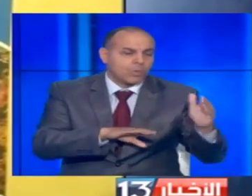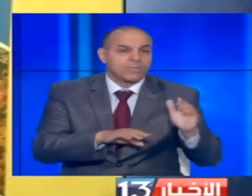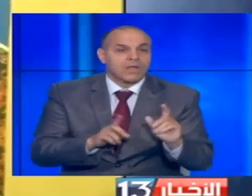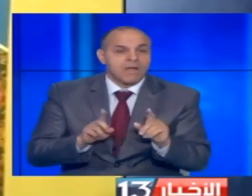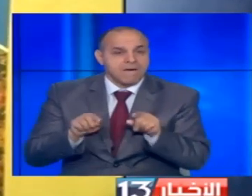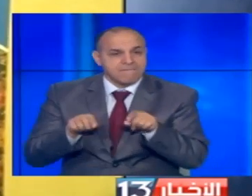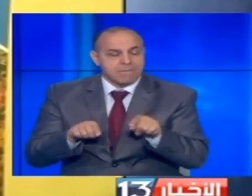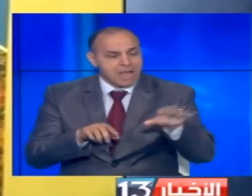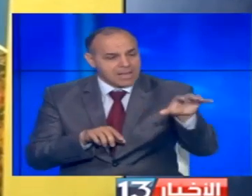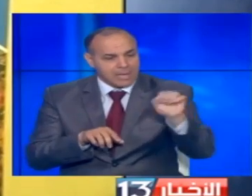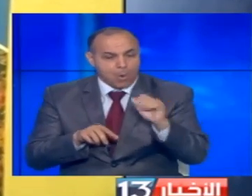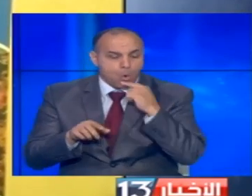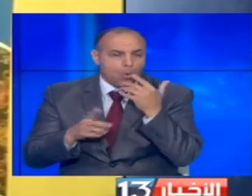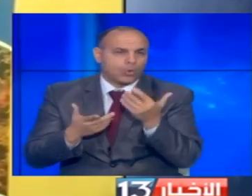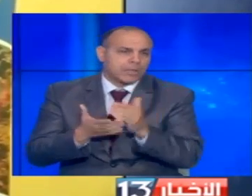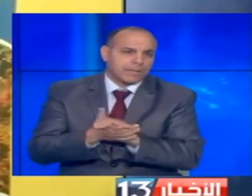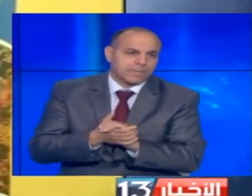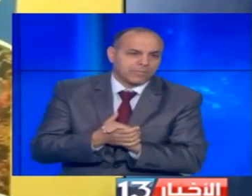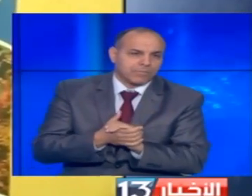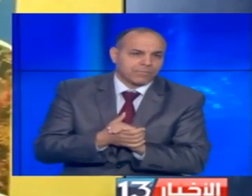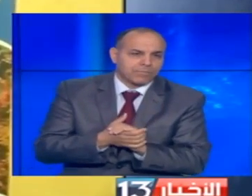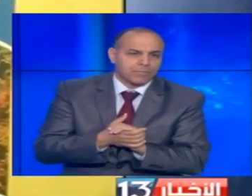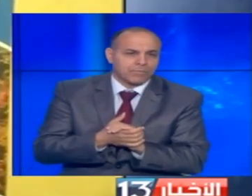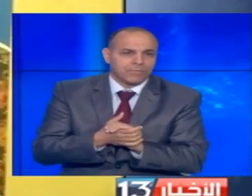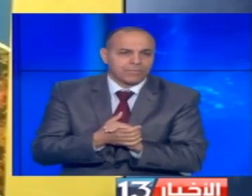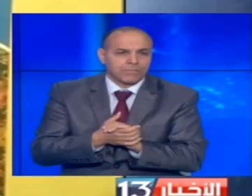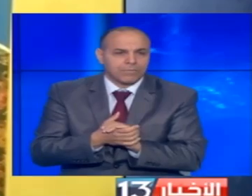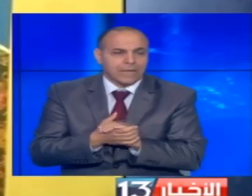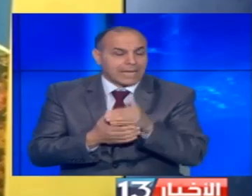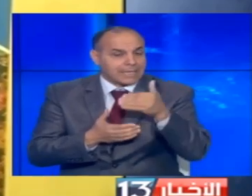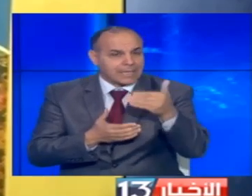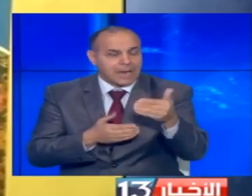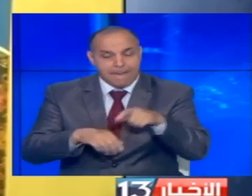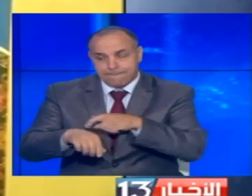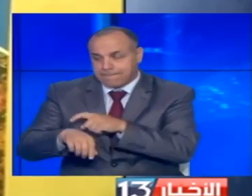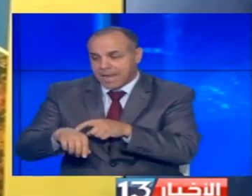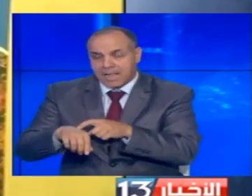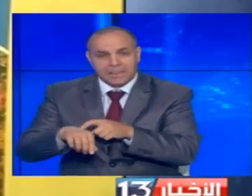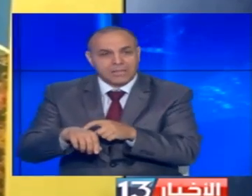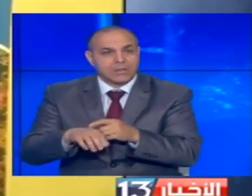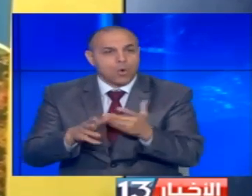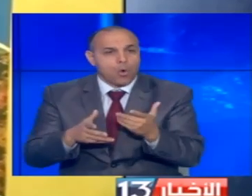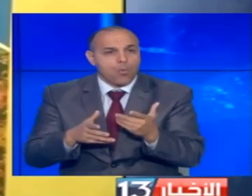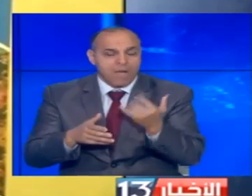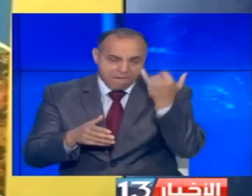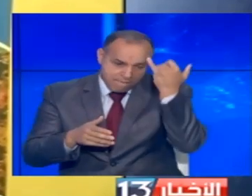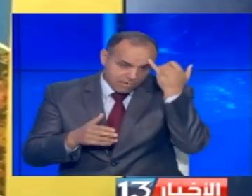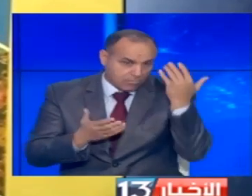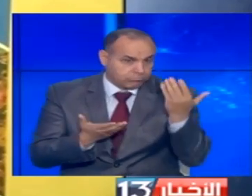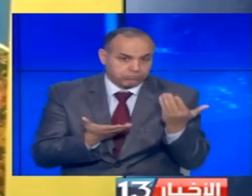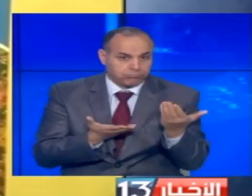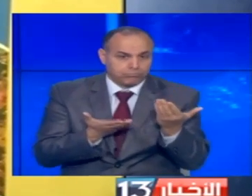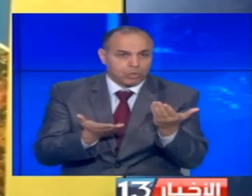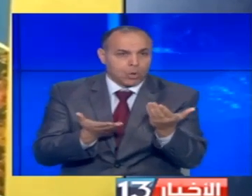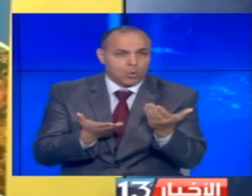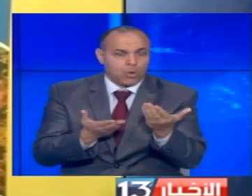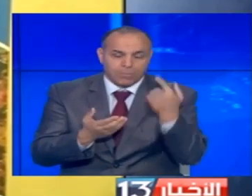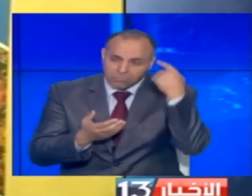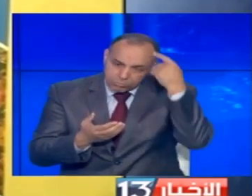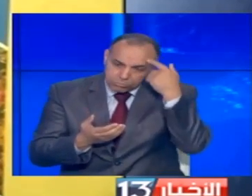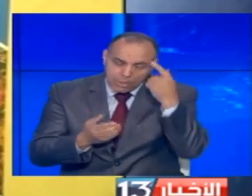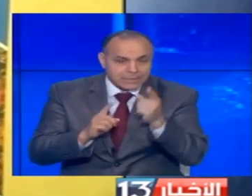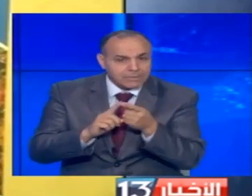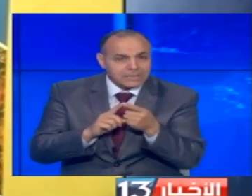ثم دعوه ايضا الى البلديات انه هم يبادروا بالنظر في